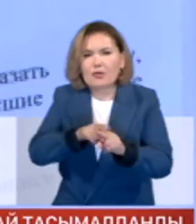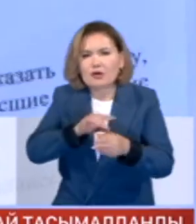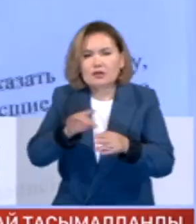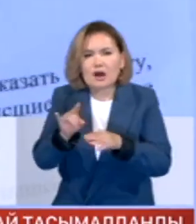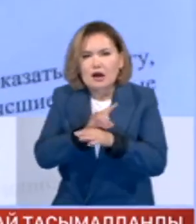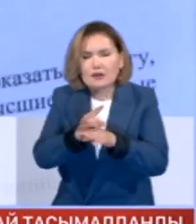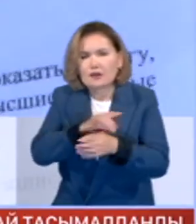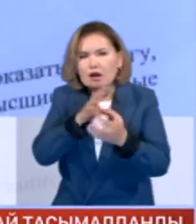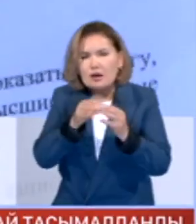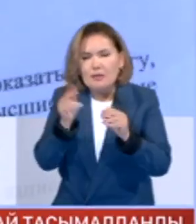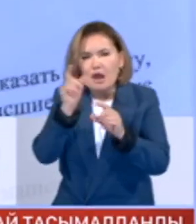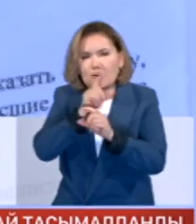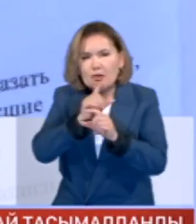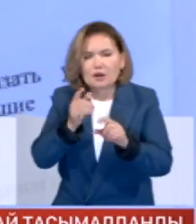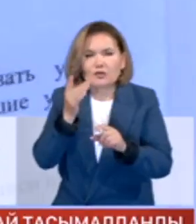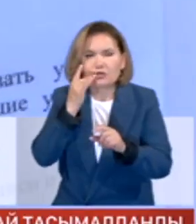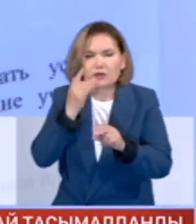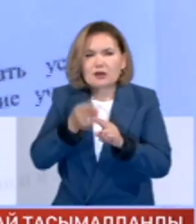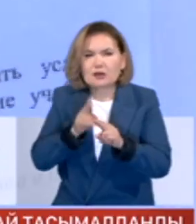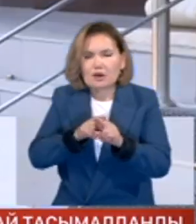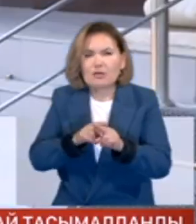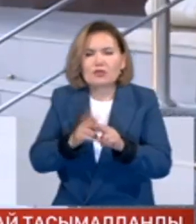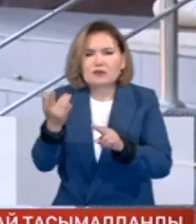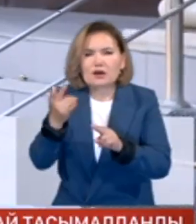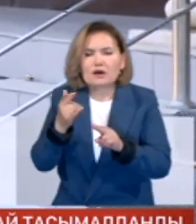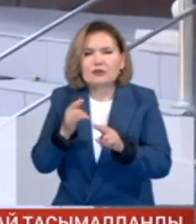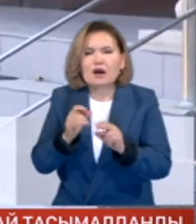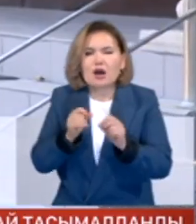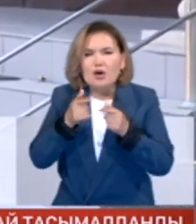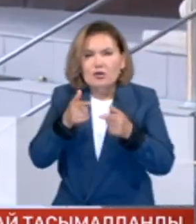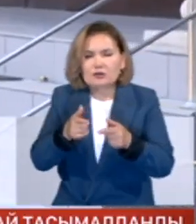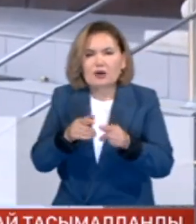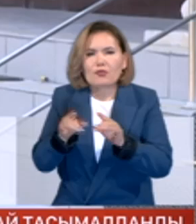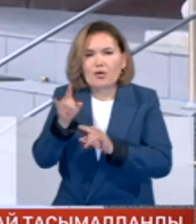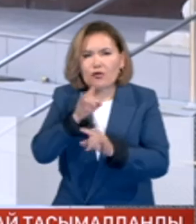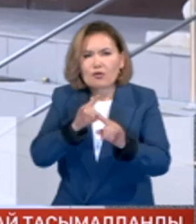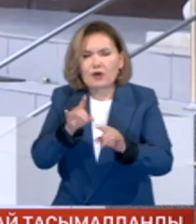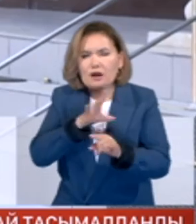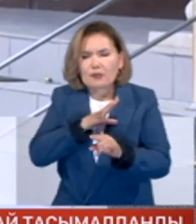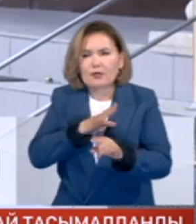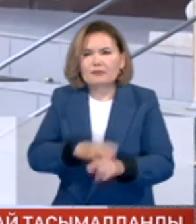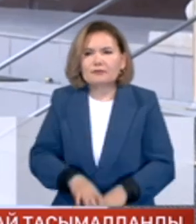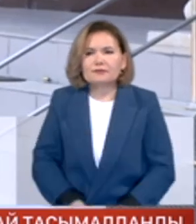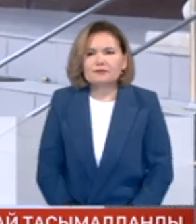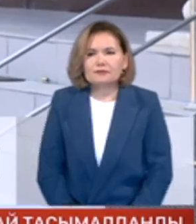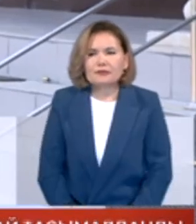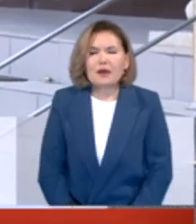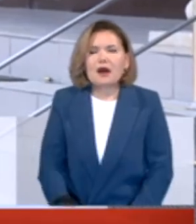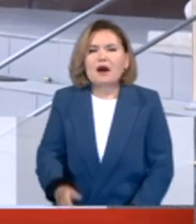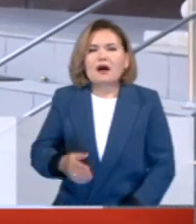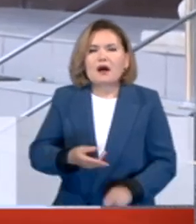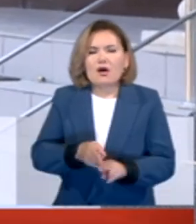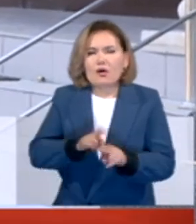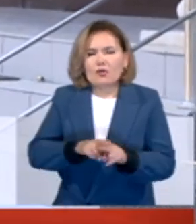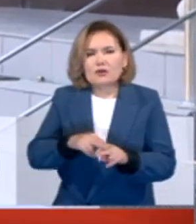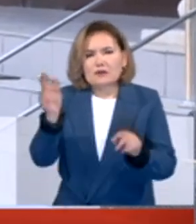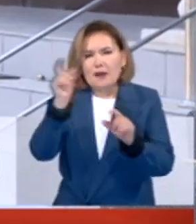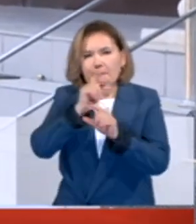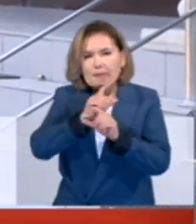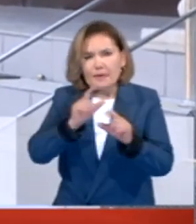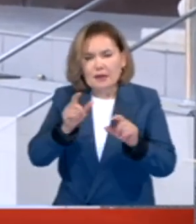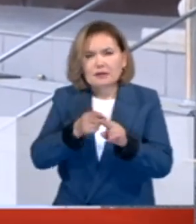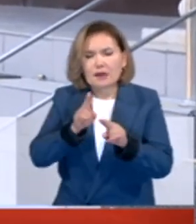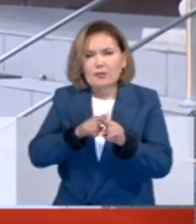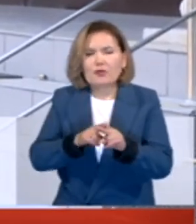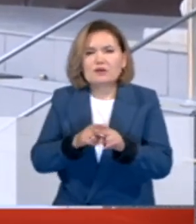білім беретін мектептерге барып оқуға түсуге үгіттеген. У меня ребенок в сентябре месяц. Қызым Зейін қой оқу орталығы мектепке келіп жарнама